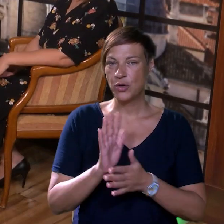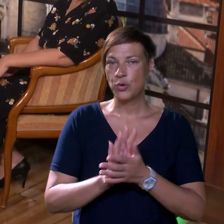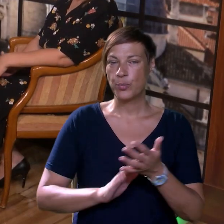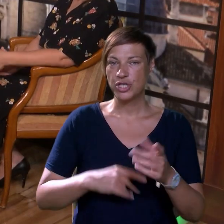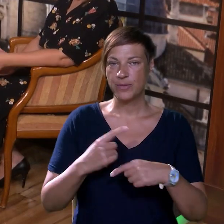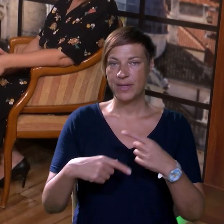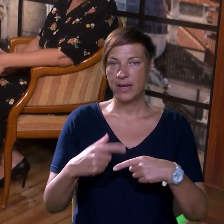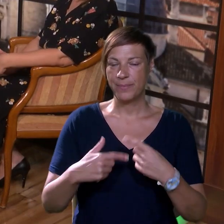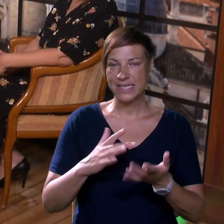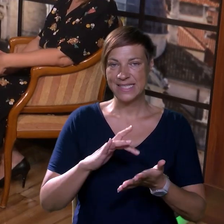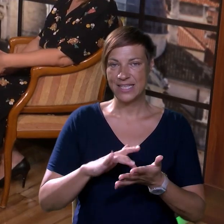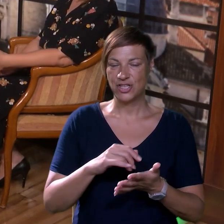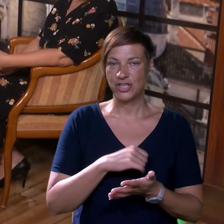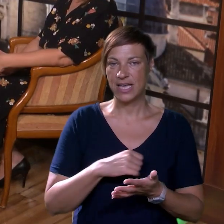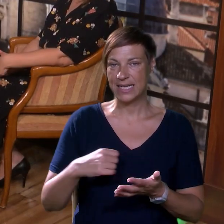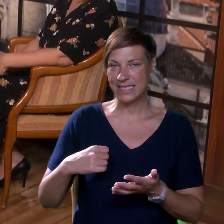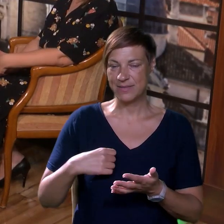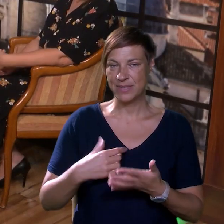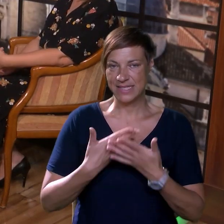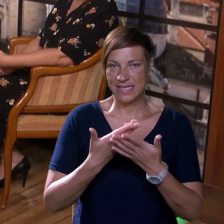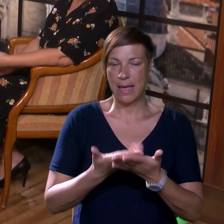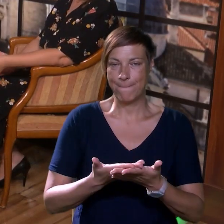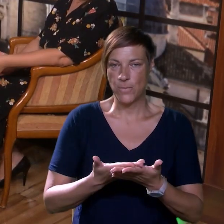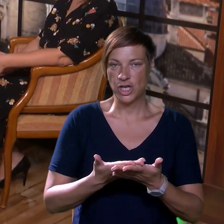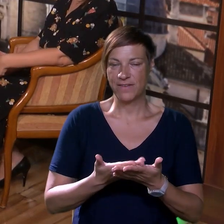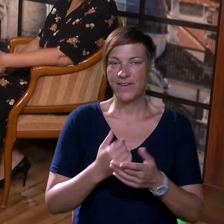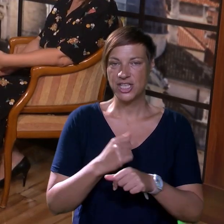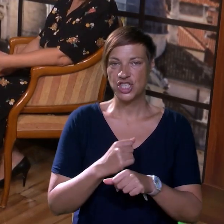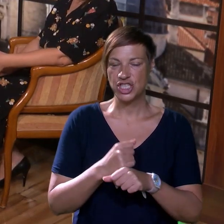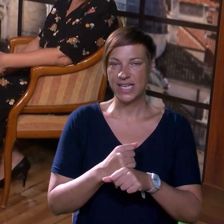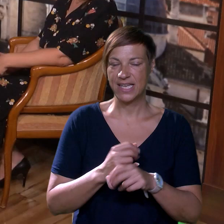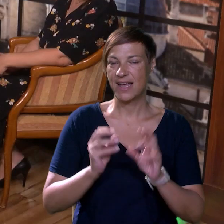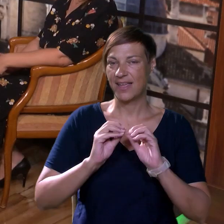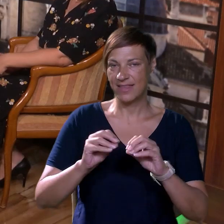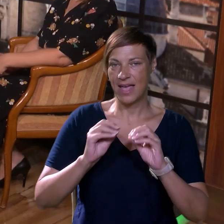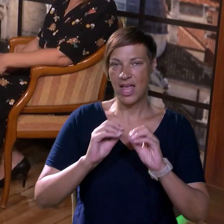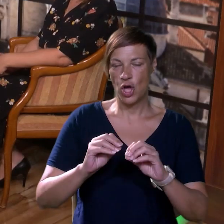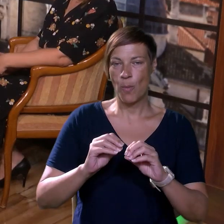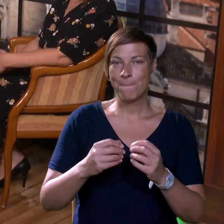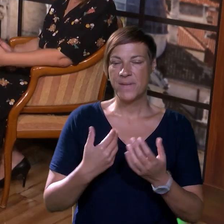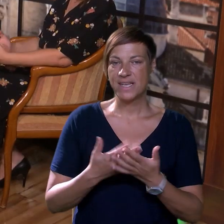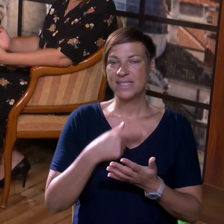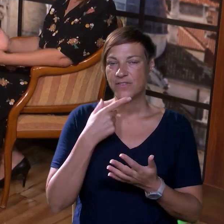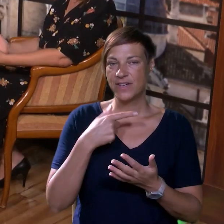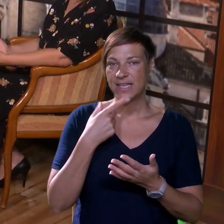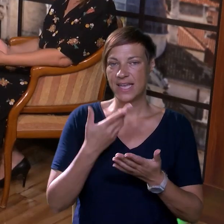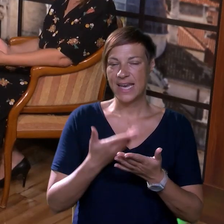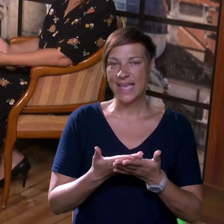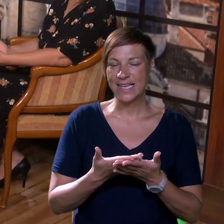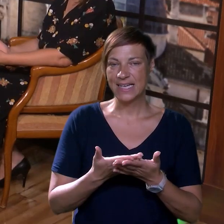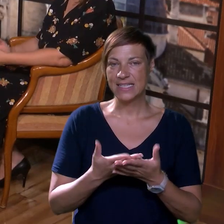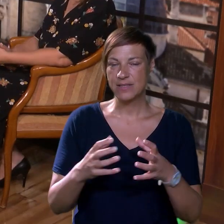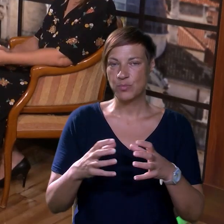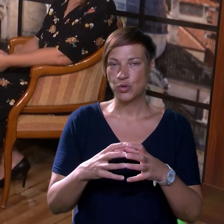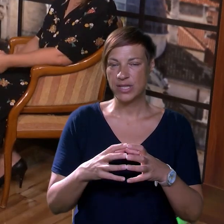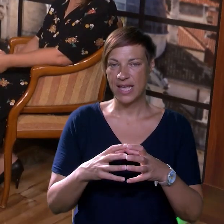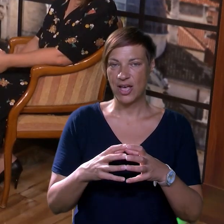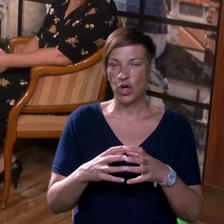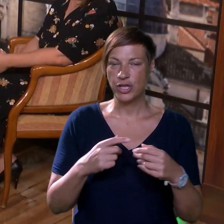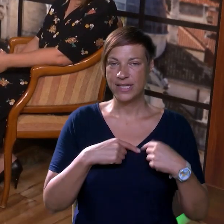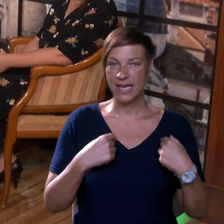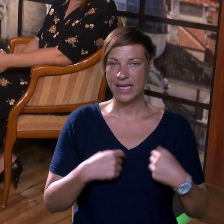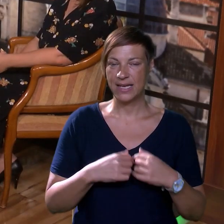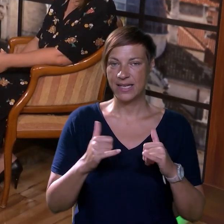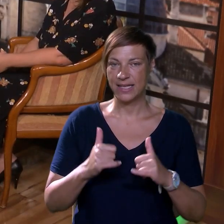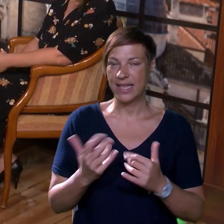dijelu emisije dotakli smo se samog vašeg rada, obrazovanja. Rekli smo i da odjel zapravo